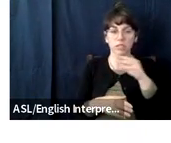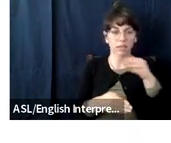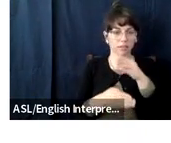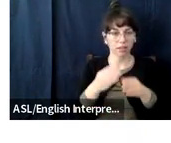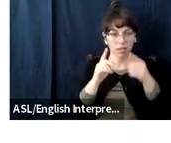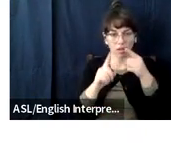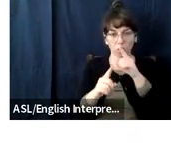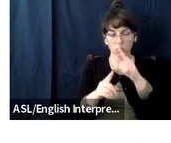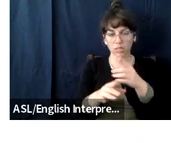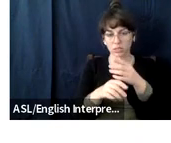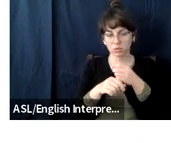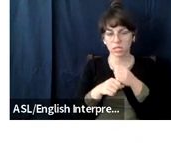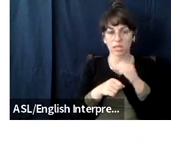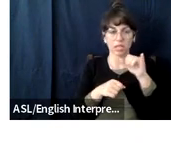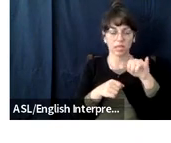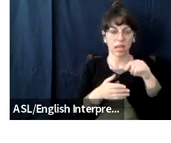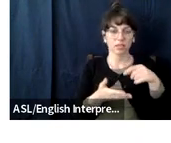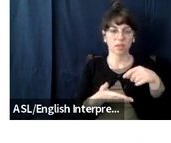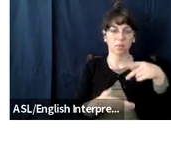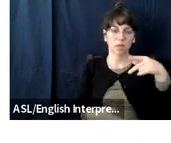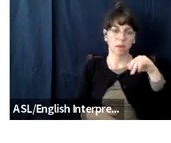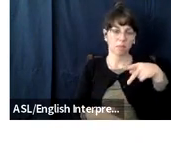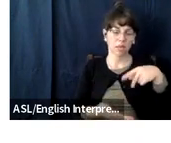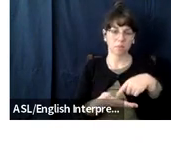that paid employment so.